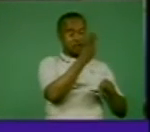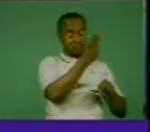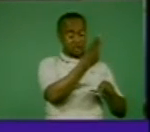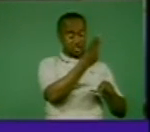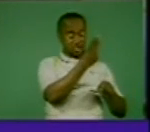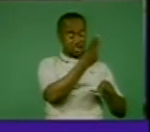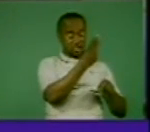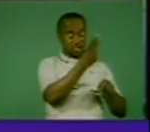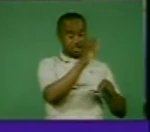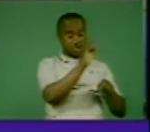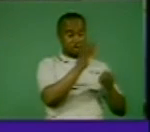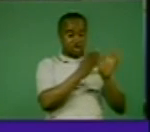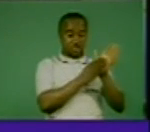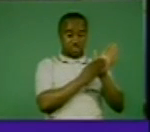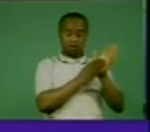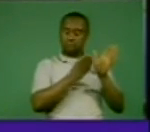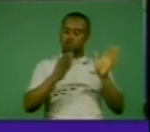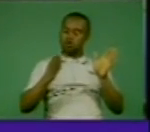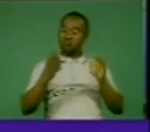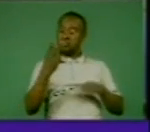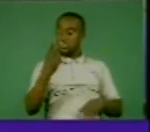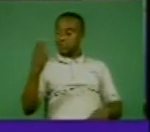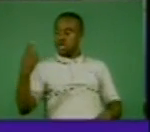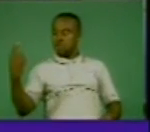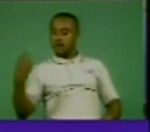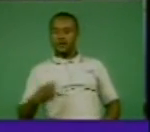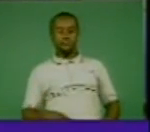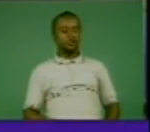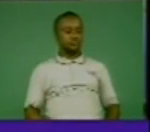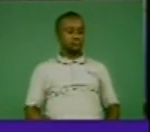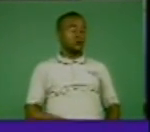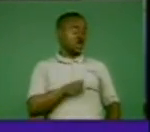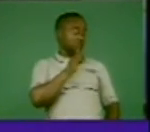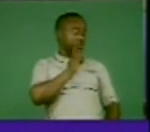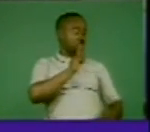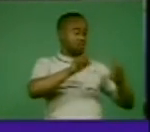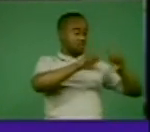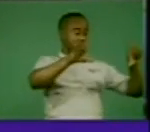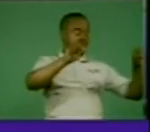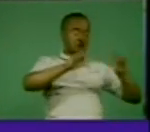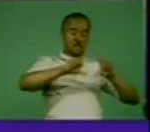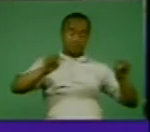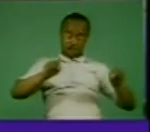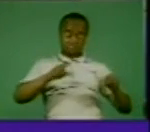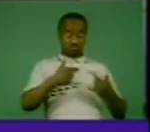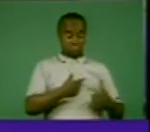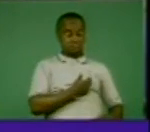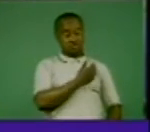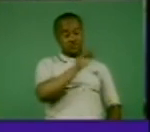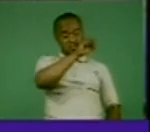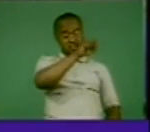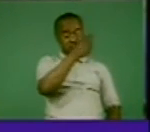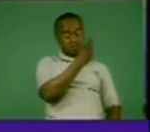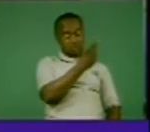Kura za wazi ndio ni kura 109 kwa kila ibara. Kura za hapana ni kura 5 kwa